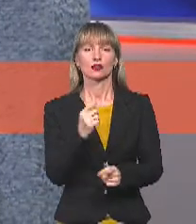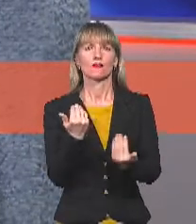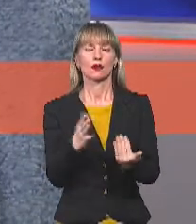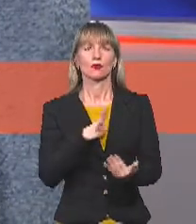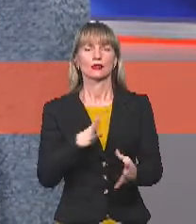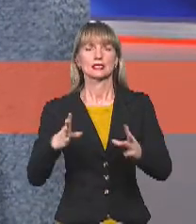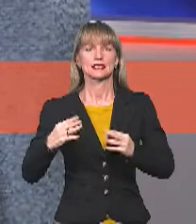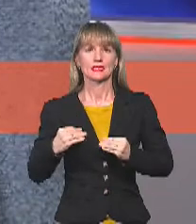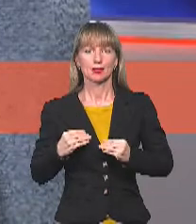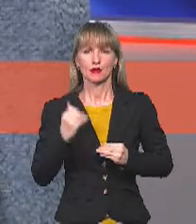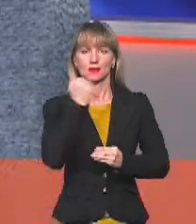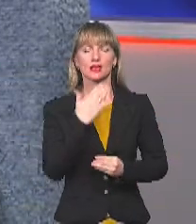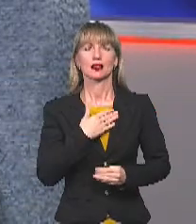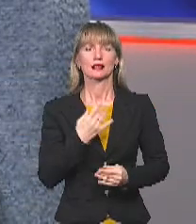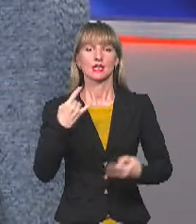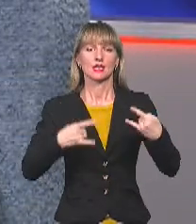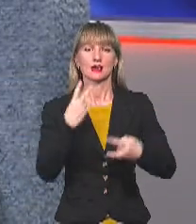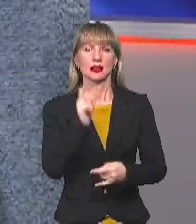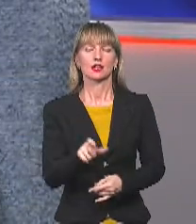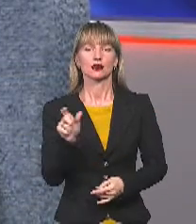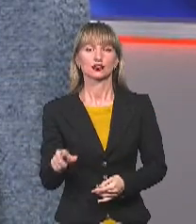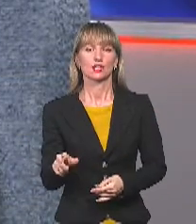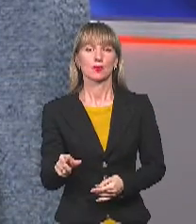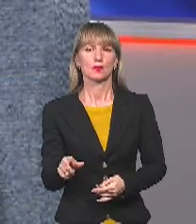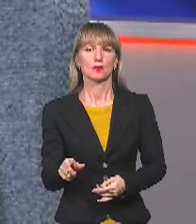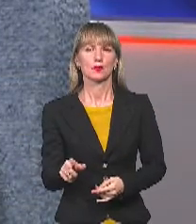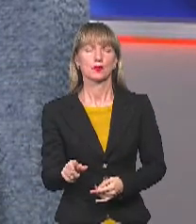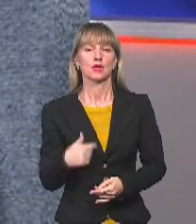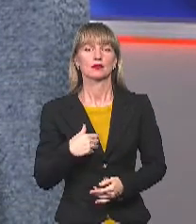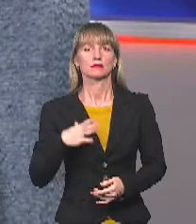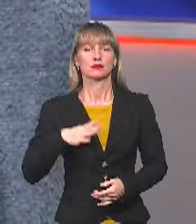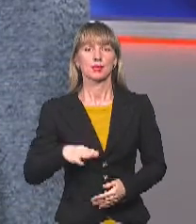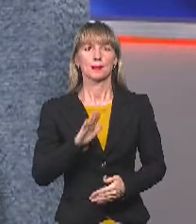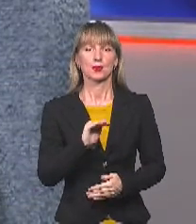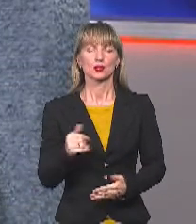були з нами. Дякую. Я вдячна нашим телеглядачам. Нині я мушу з вами